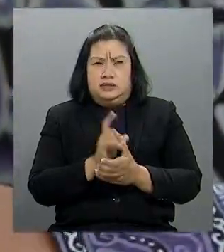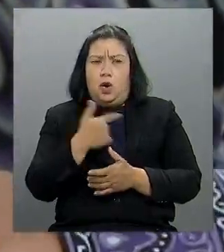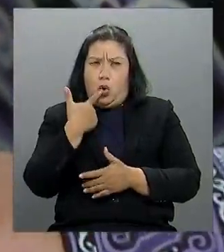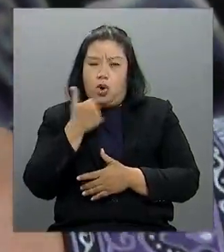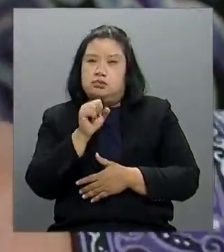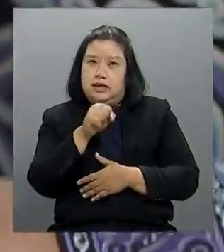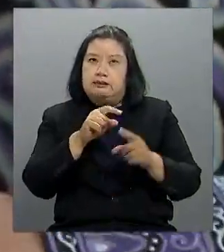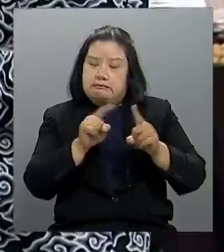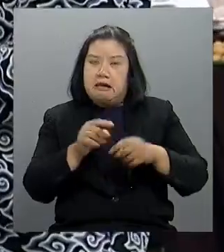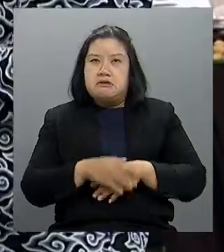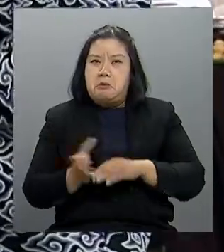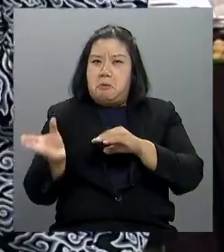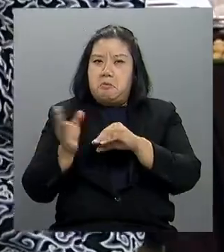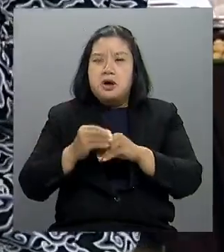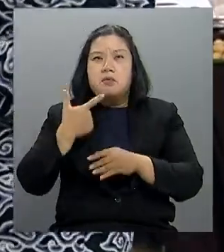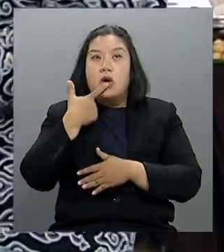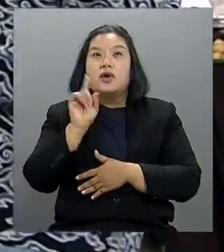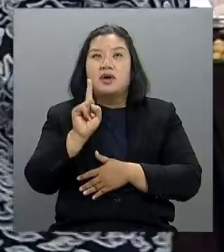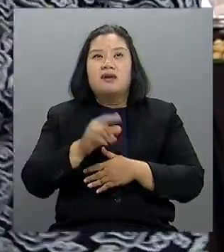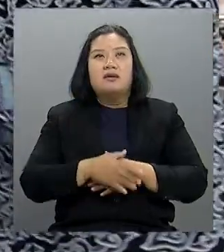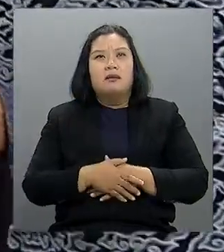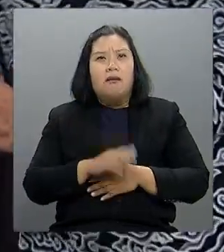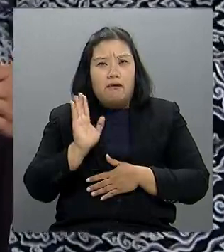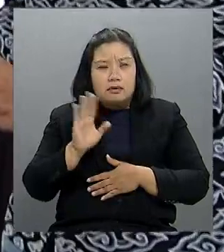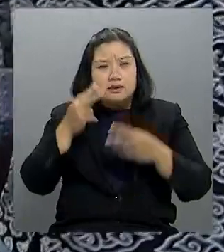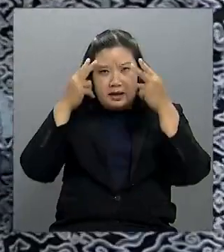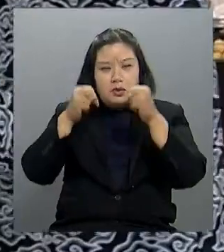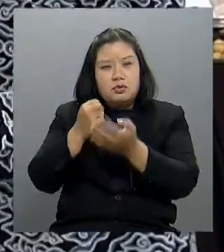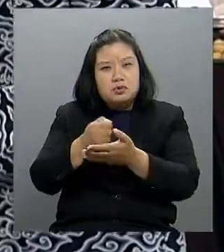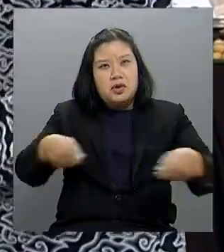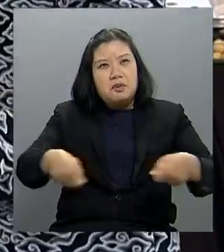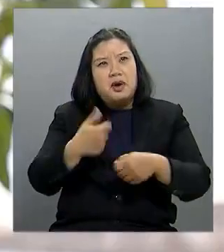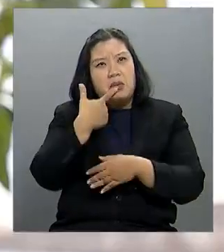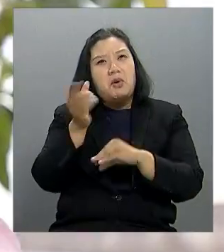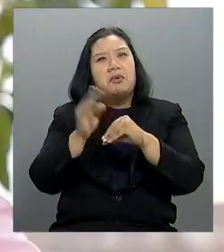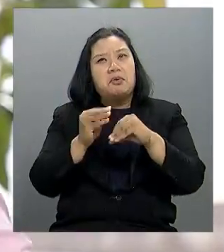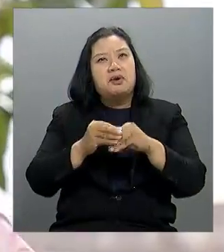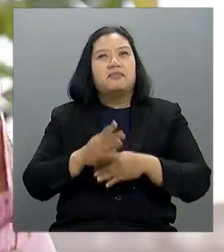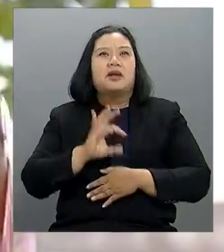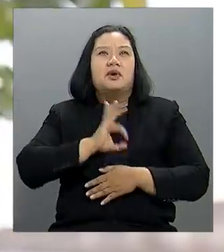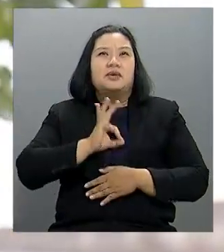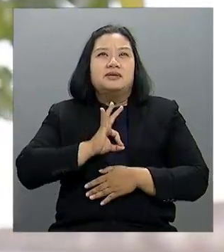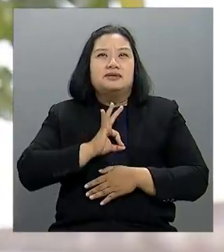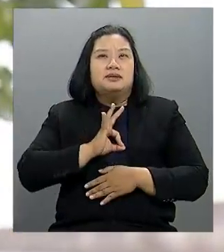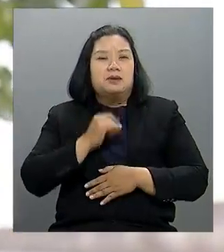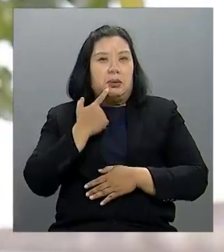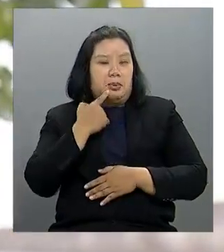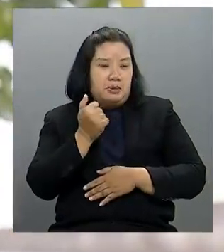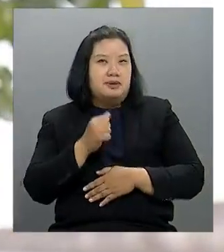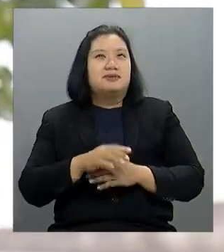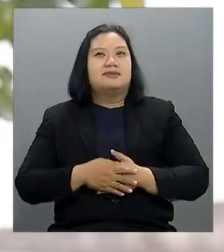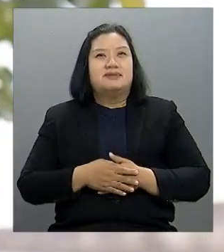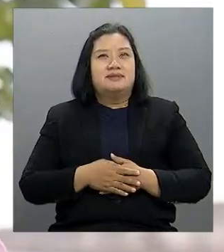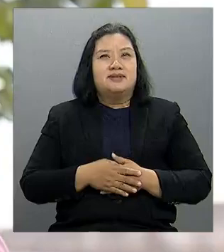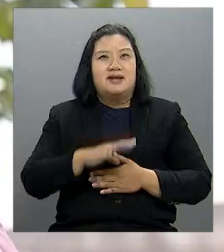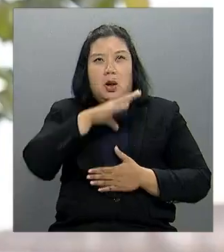เป็นพิเศษเพราะอะไรไหมคะ เพราะกะทิผัด เพราะนายกเป็นคนผัดโอ้โหกินไปรู้สึกแบบกลมกล่อมถึงเครื่องเ